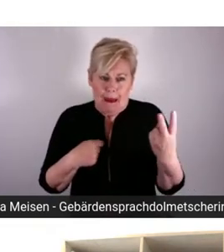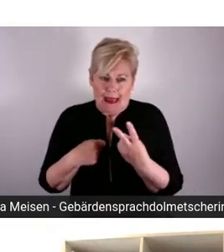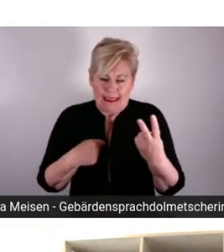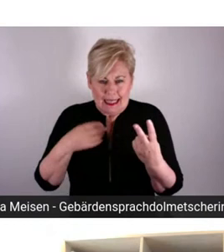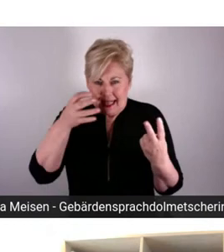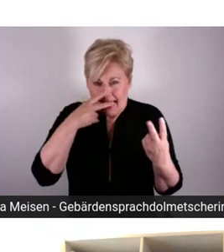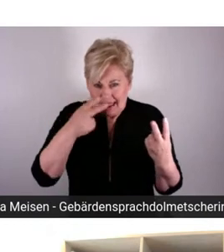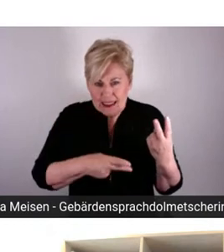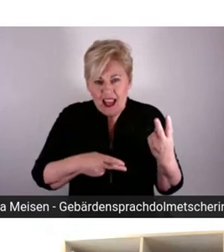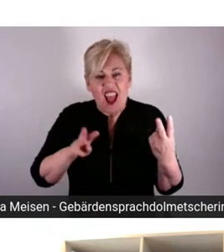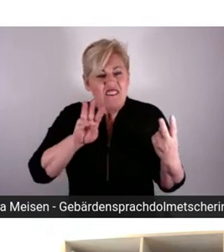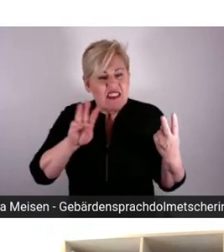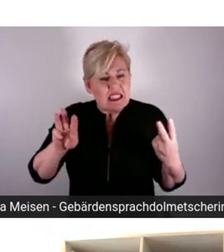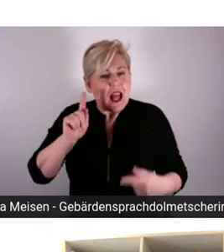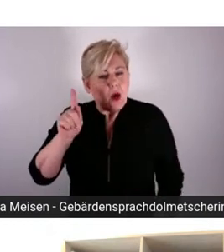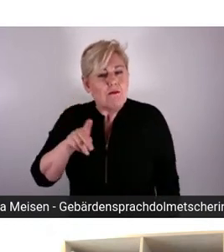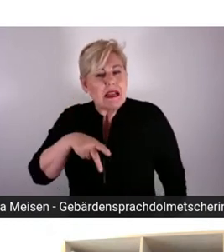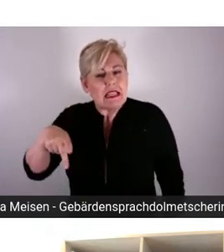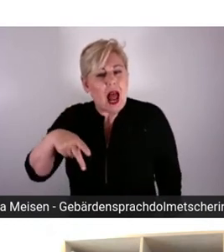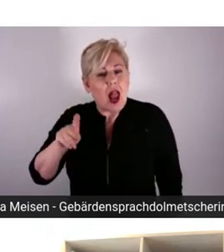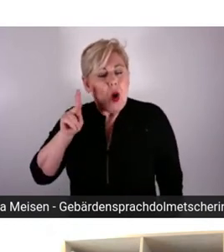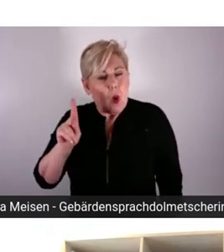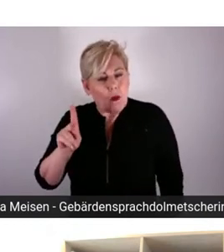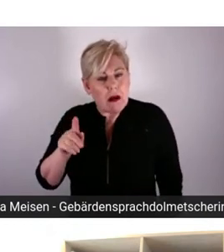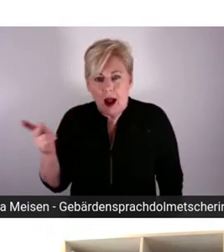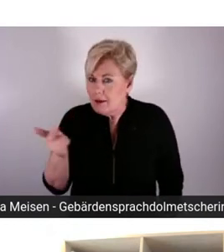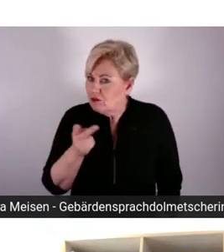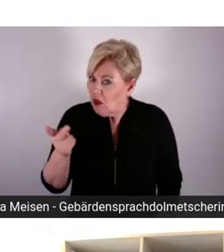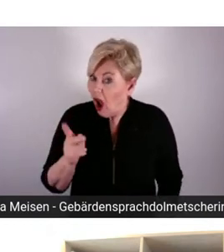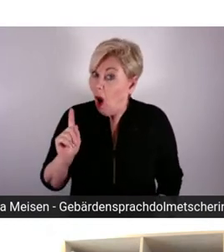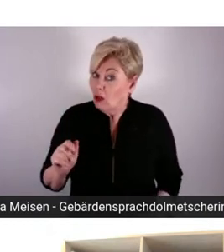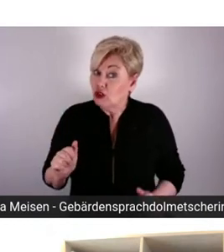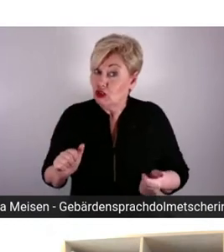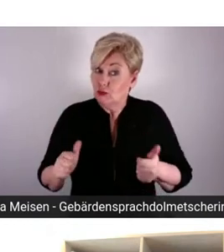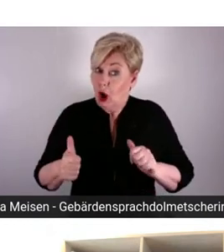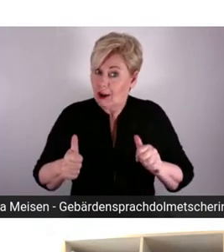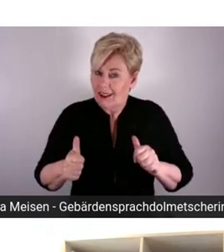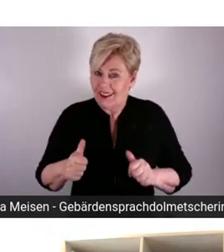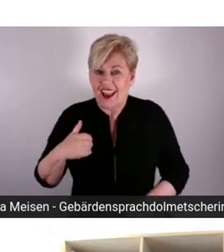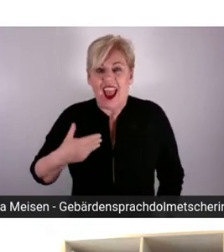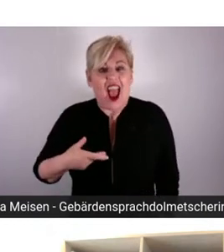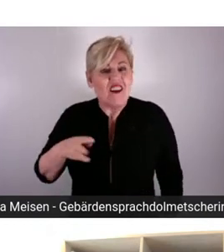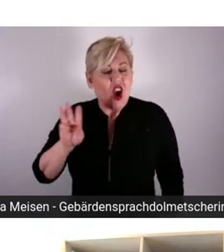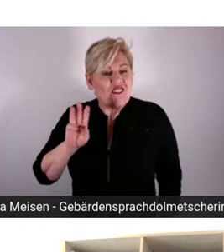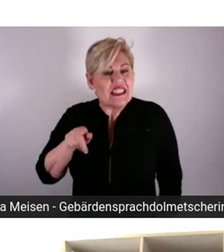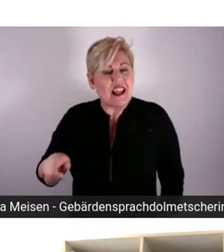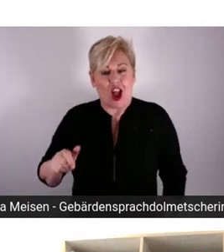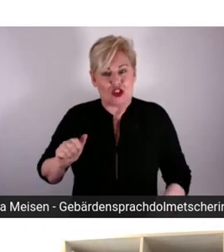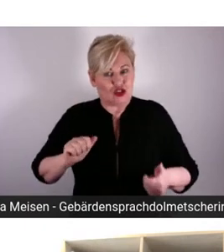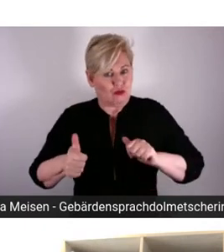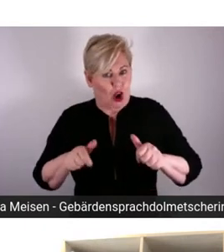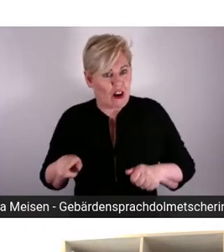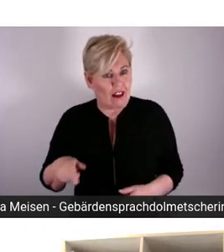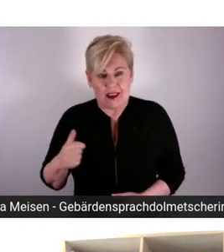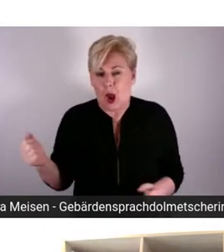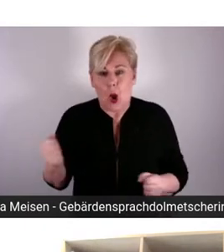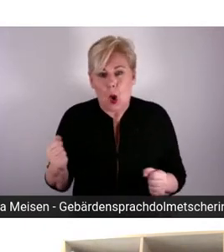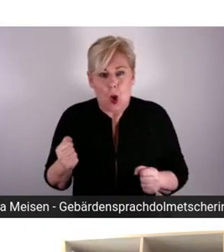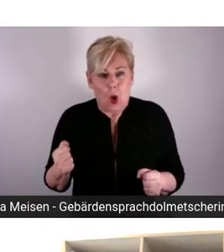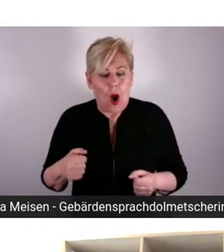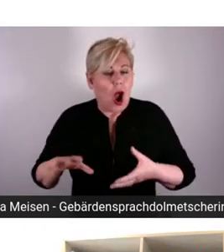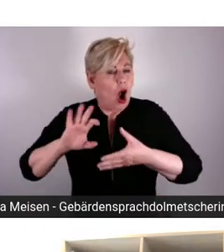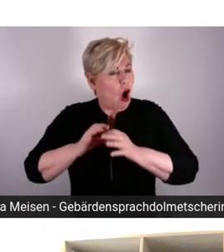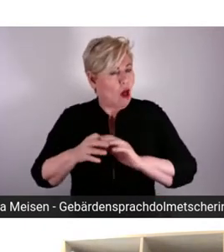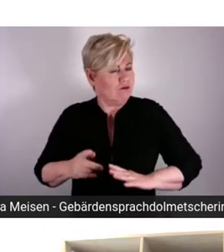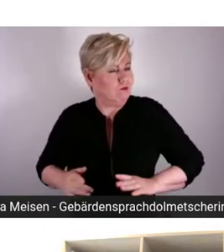Wissler und Pascal Kober beide auch sehr sportlich sind. Janine Wissler ist sportlich sozusagen in die Höhen des Olymps